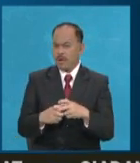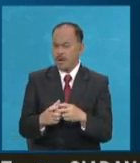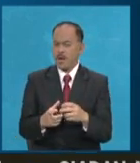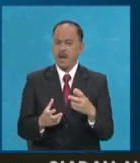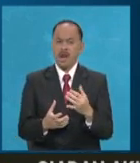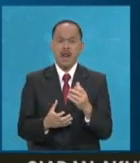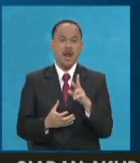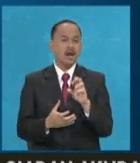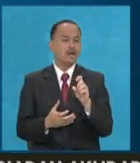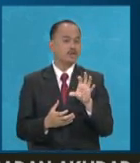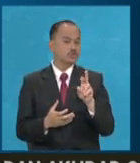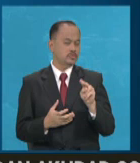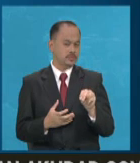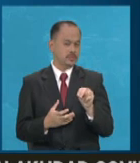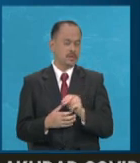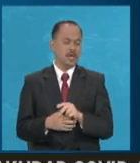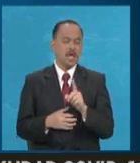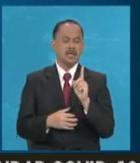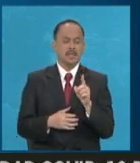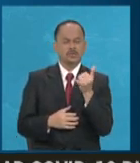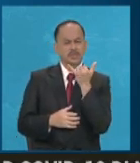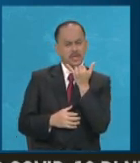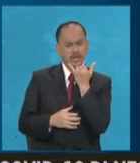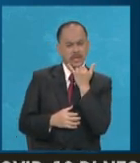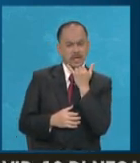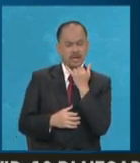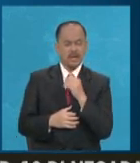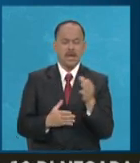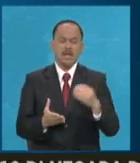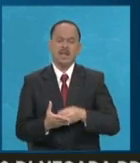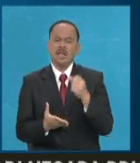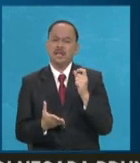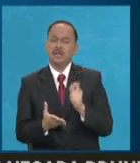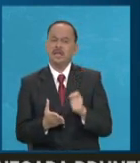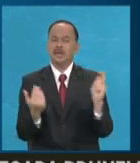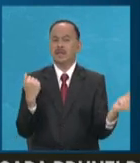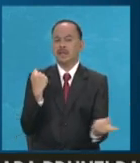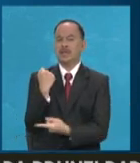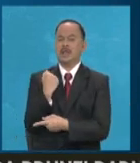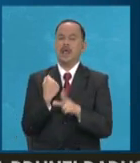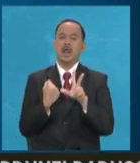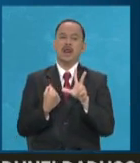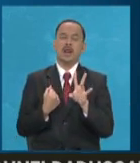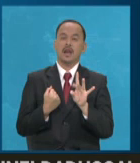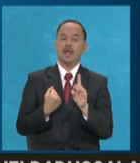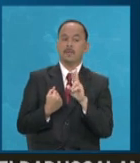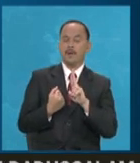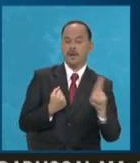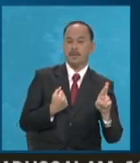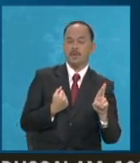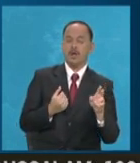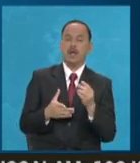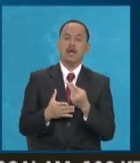1956 adalah menjadi satu kesalahan yang boleh dikenakan denda 8.000 penjara